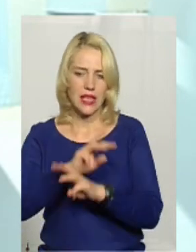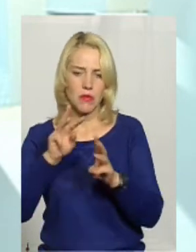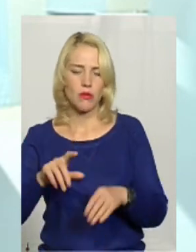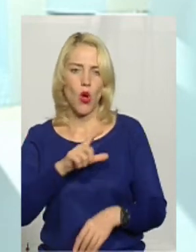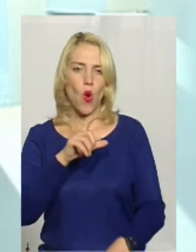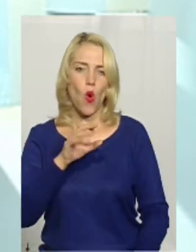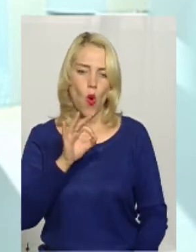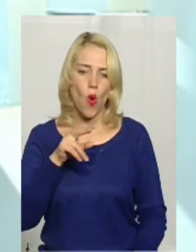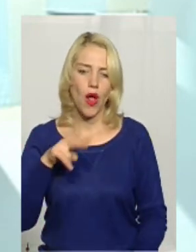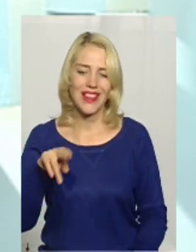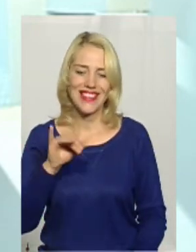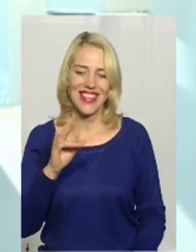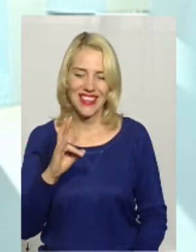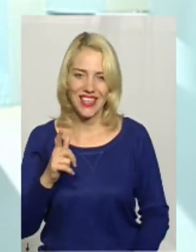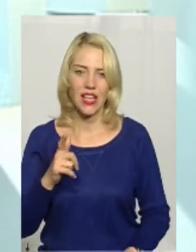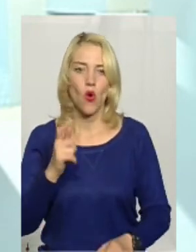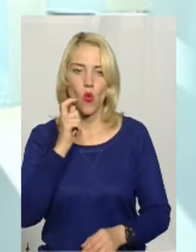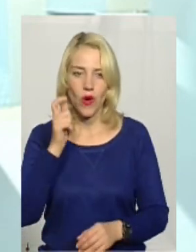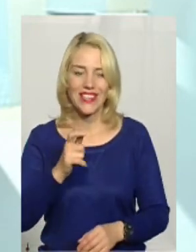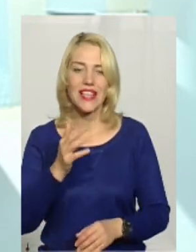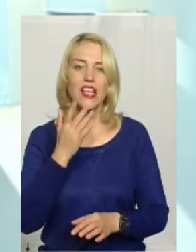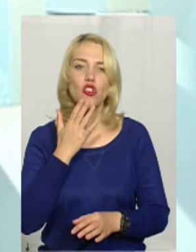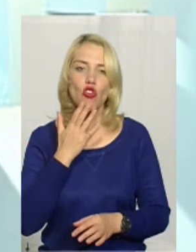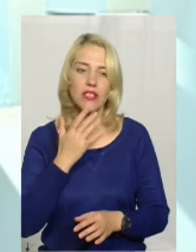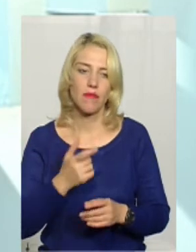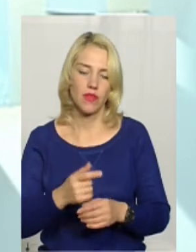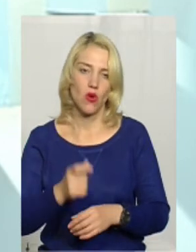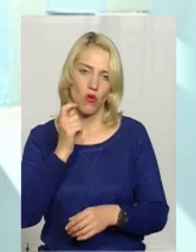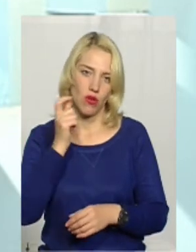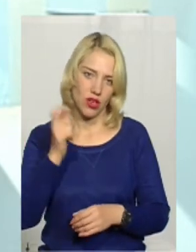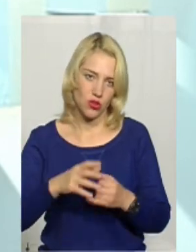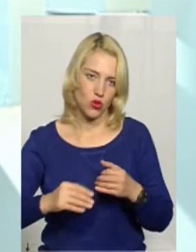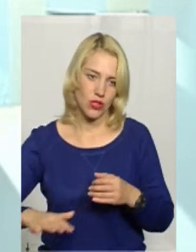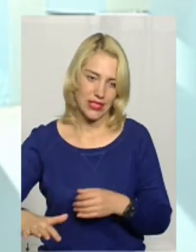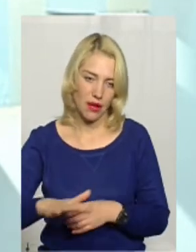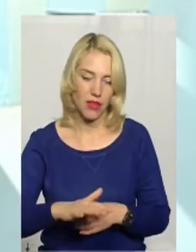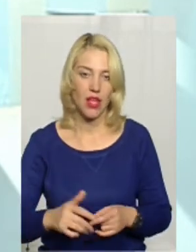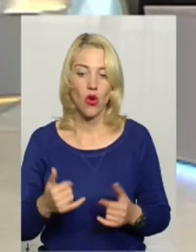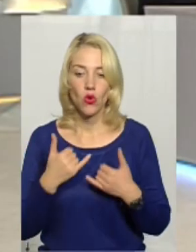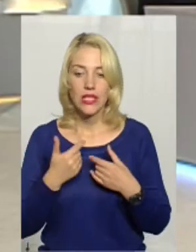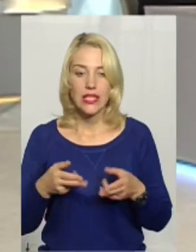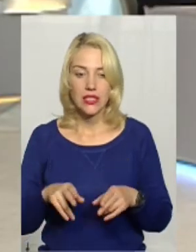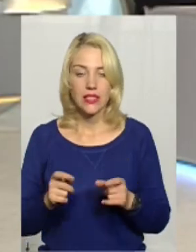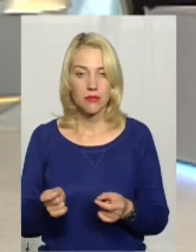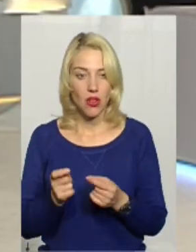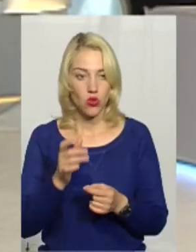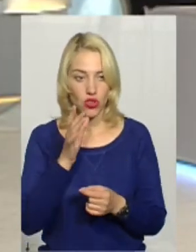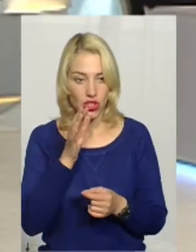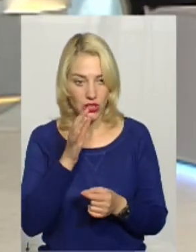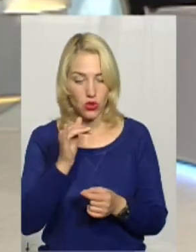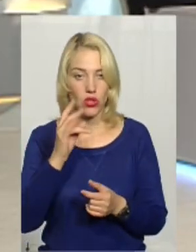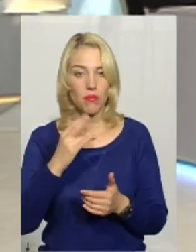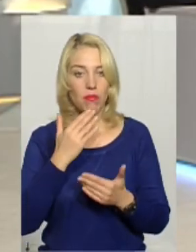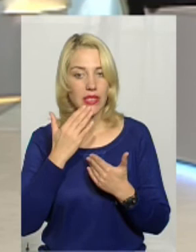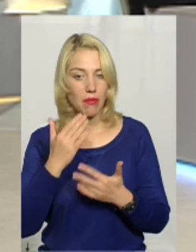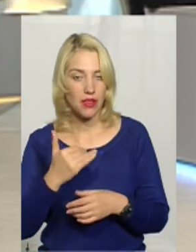і компанії іноземні українською землею. В нас залишилось зовсім мало часу, але я хотів би все ж таки запитати